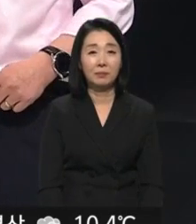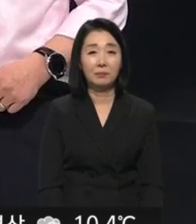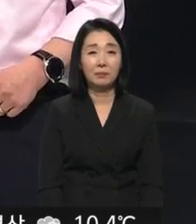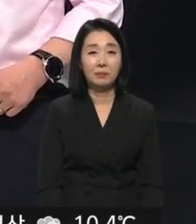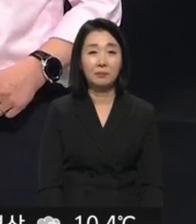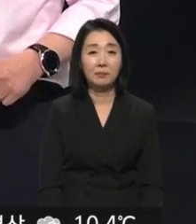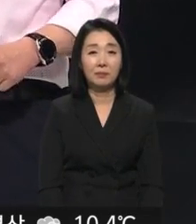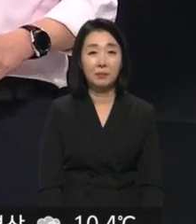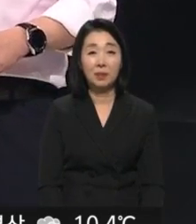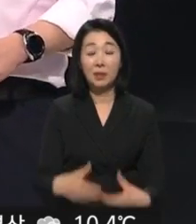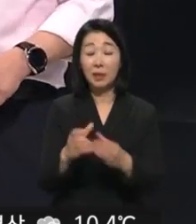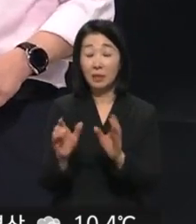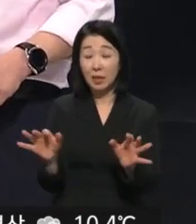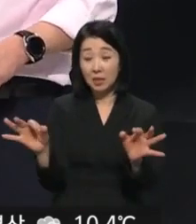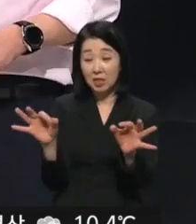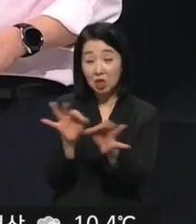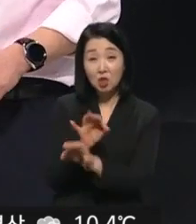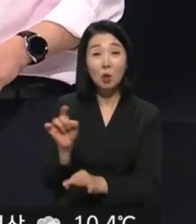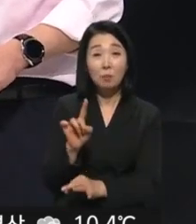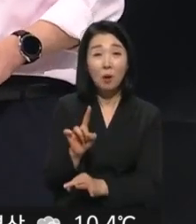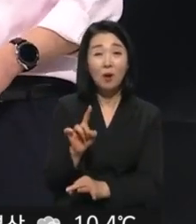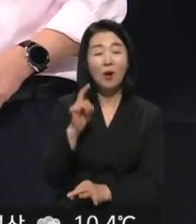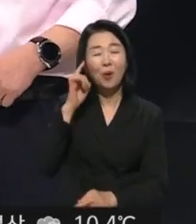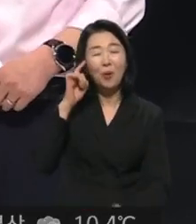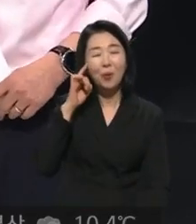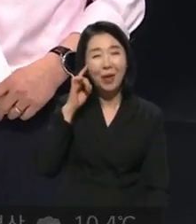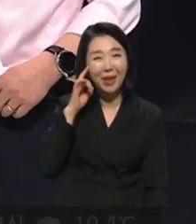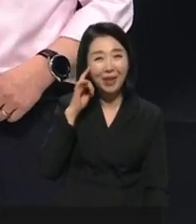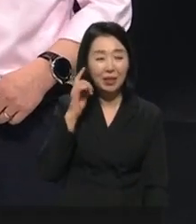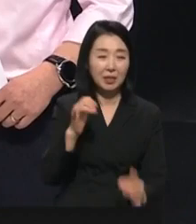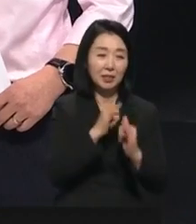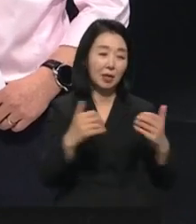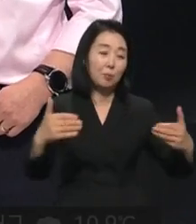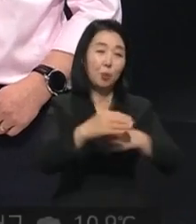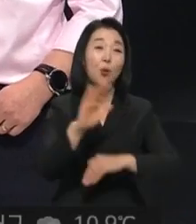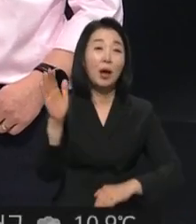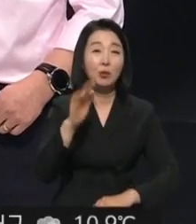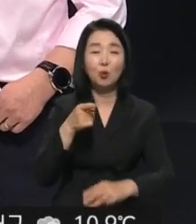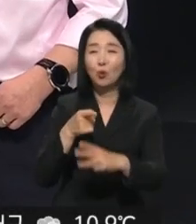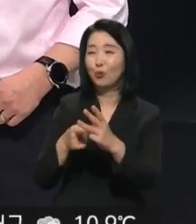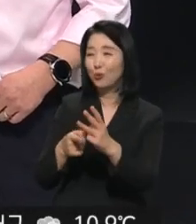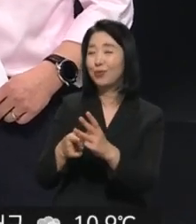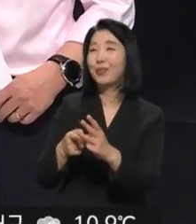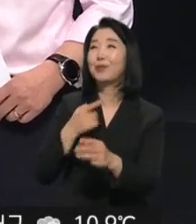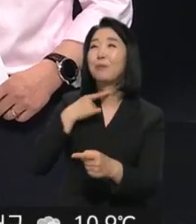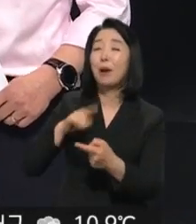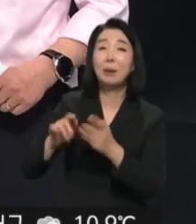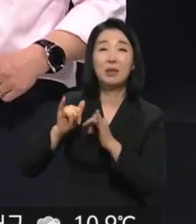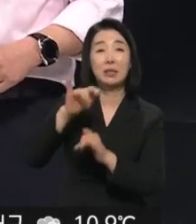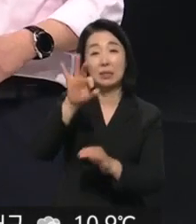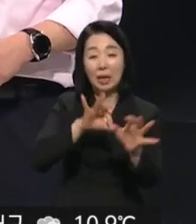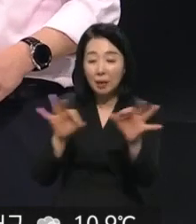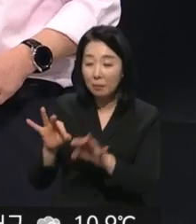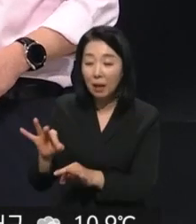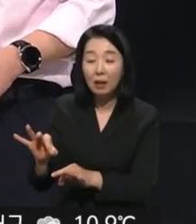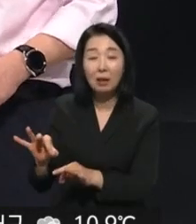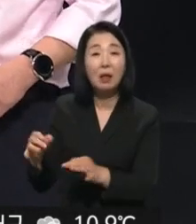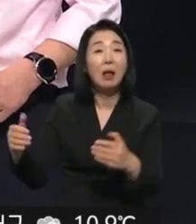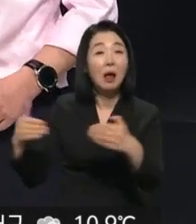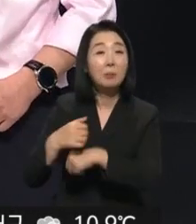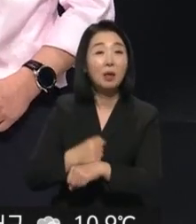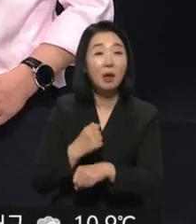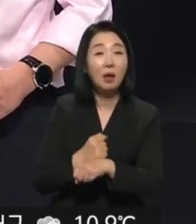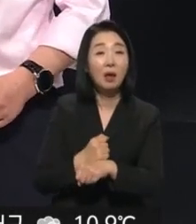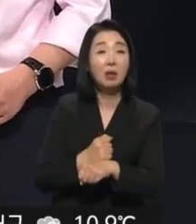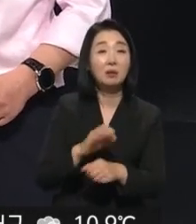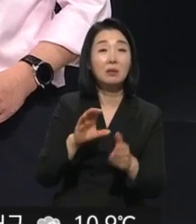당직 인선도 연포탕이 아니라 윤포탕을 끓였다는 비판을 받고 있죠. 이럴 거면 연포탕이란 말을 쓰지